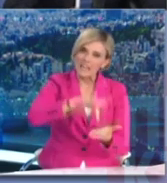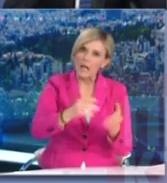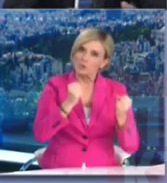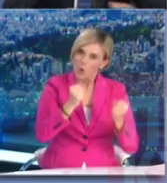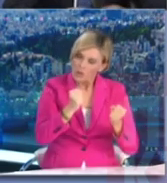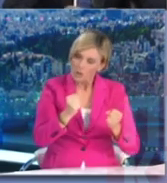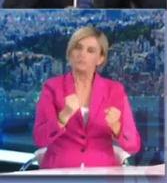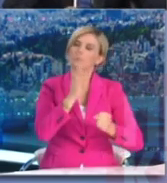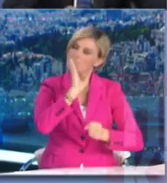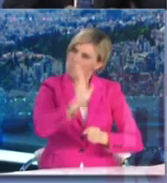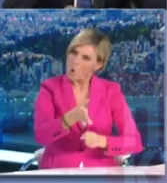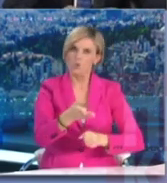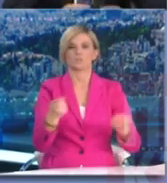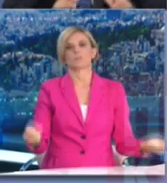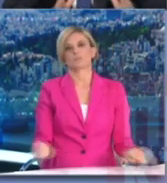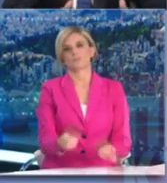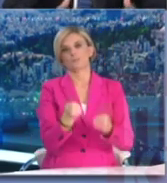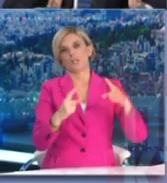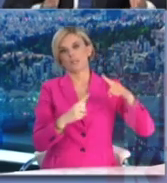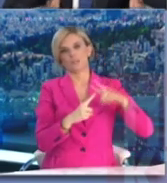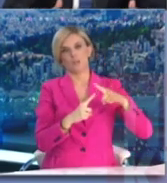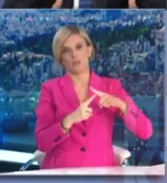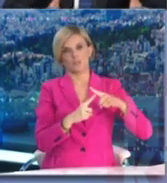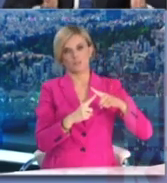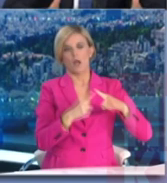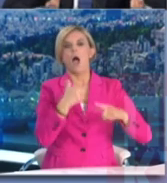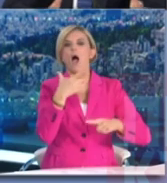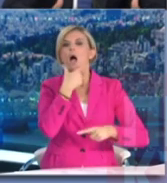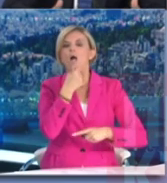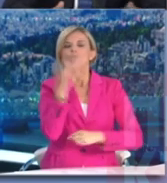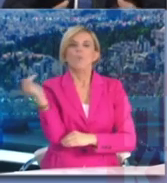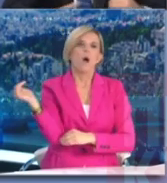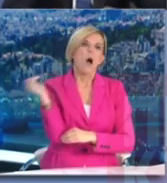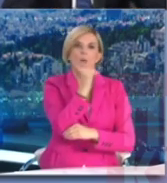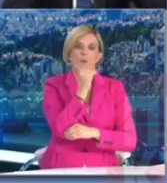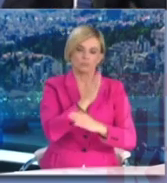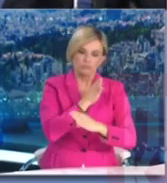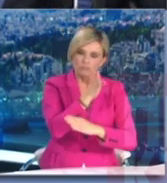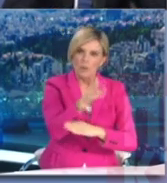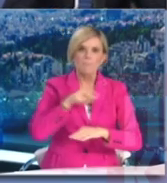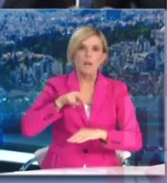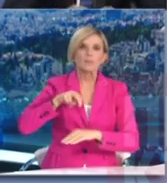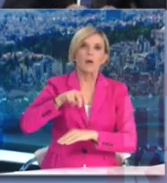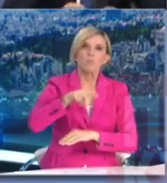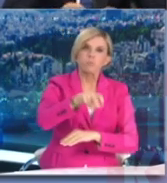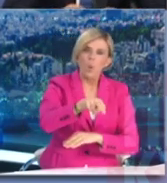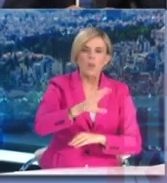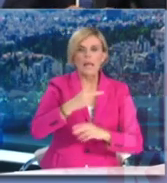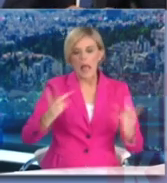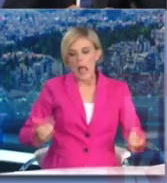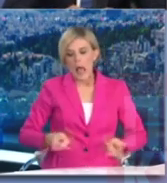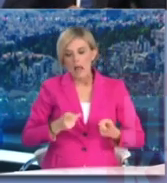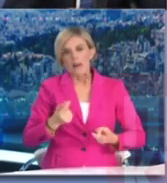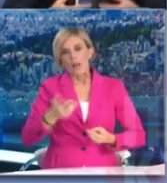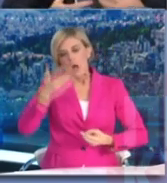υγείας. Είναι χώρος και σημείο που μπορεί να πηγαίνουν περιπατητικοί ασθενείς με ελαφρά συμπτώματα ή